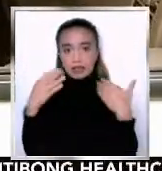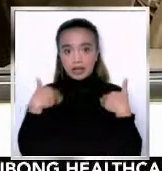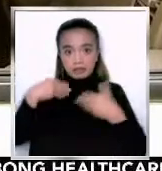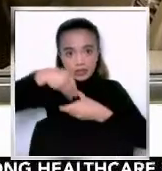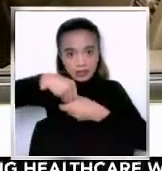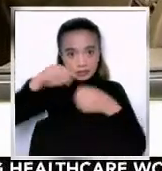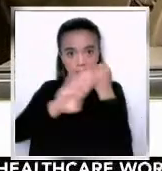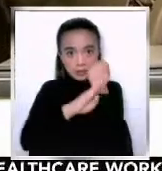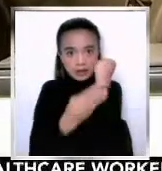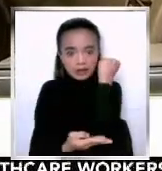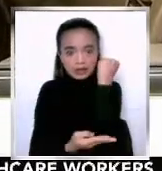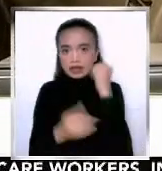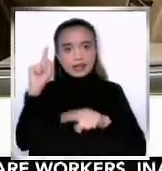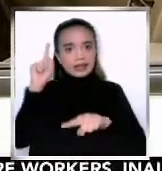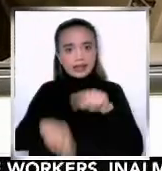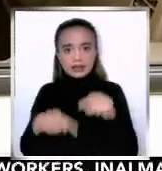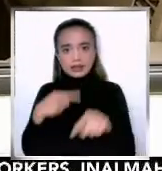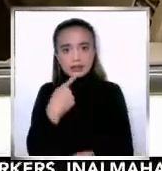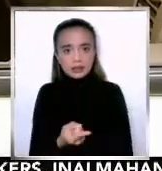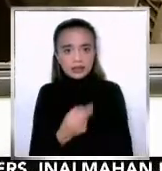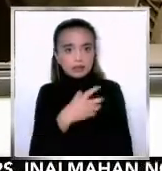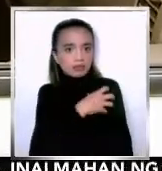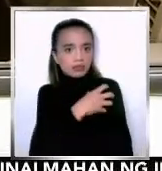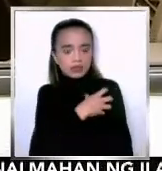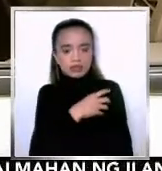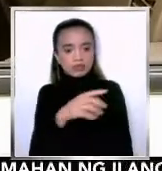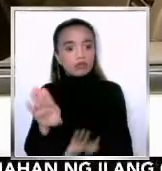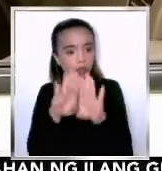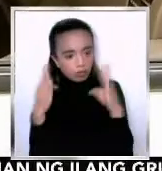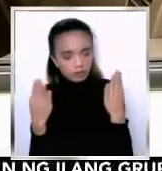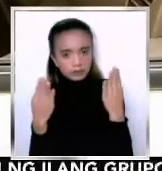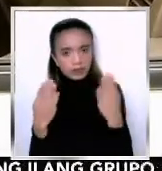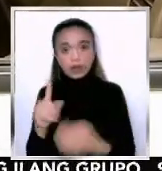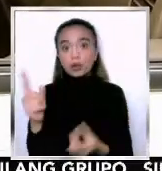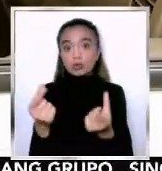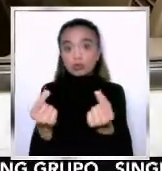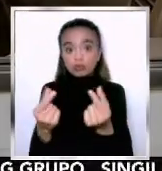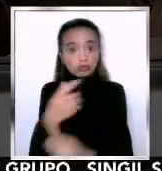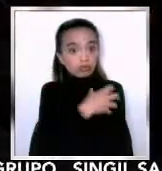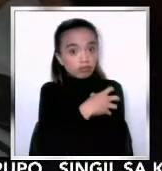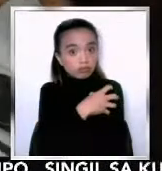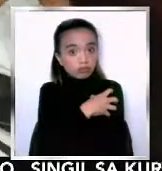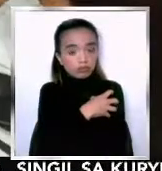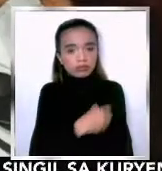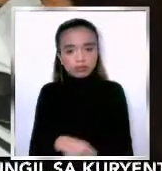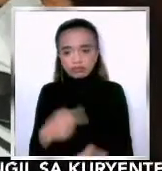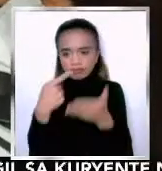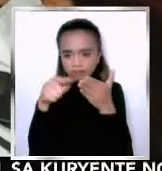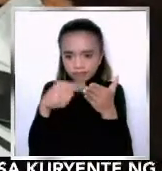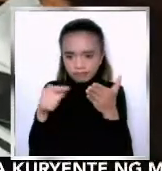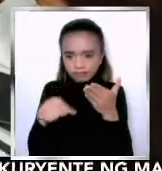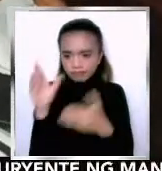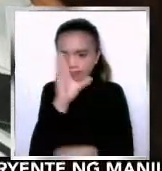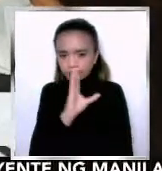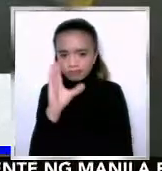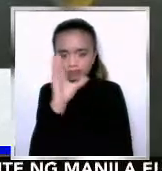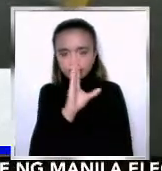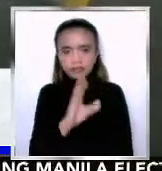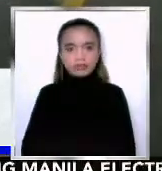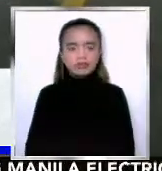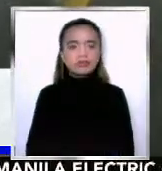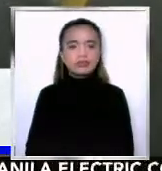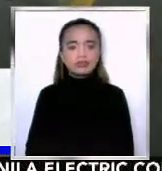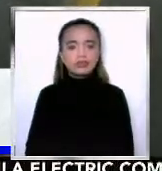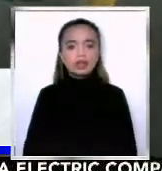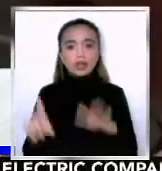pwede sabihan na buksan yan. Ang pwede lang gawin ng mga otoridad, visual search. Bawal din ang body search maliban na lang